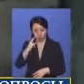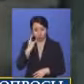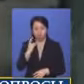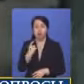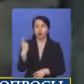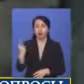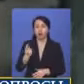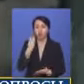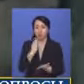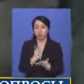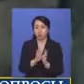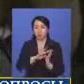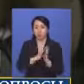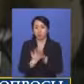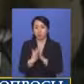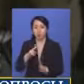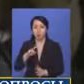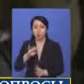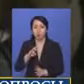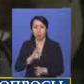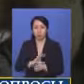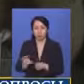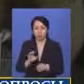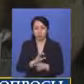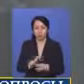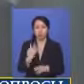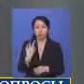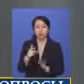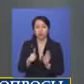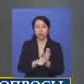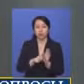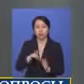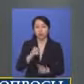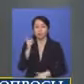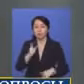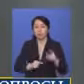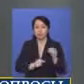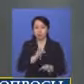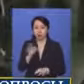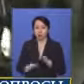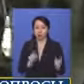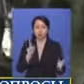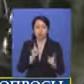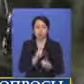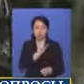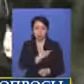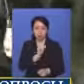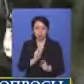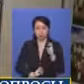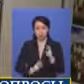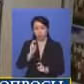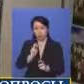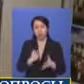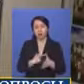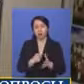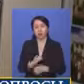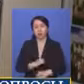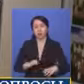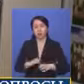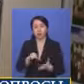Хозяйство, расположенное в селе Глубокое, производит 36 тонн молока в сутки. Они встретились с работниками предприятия. От имени